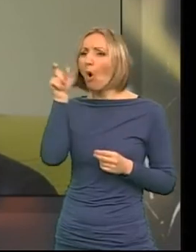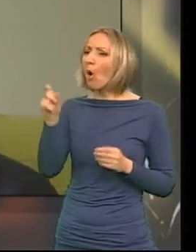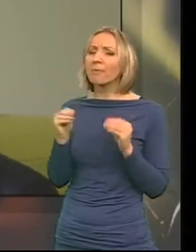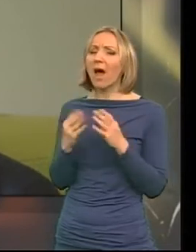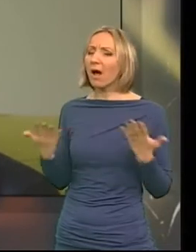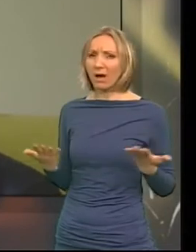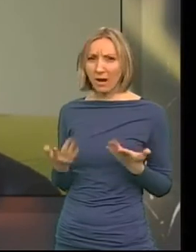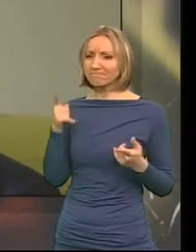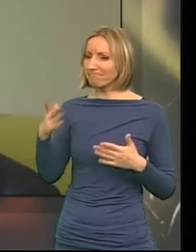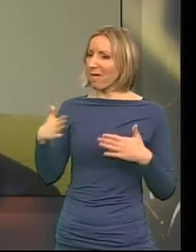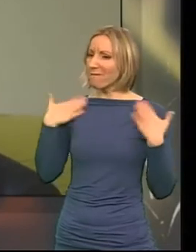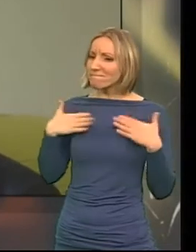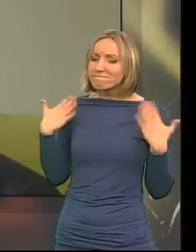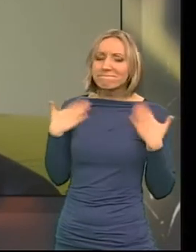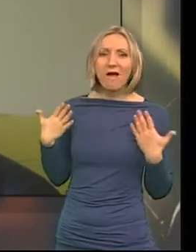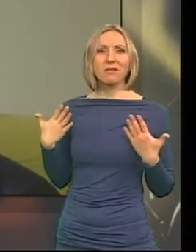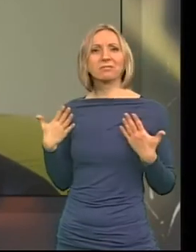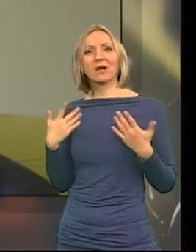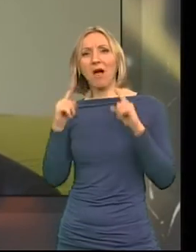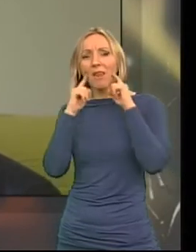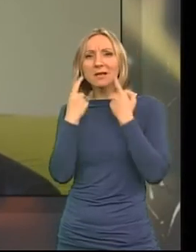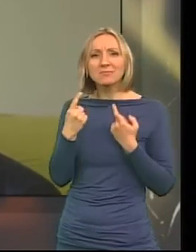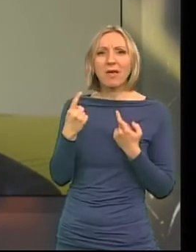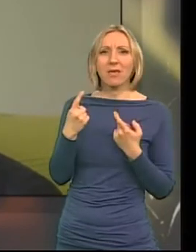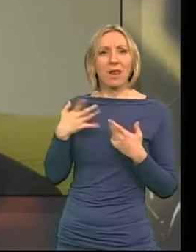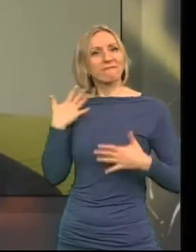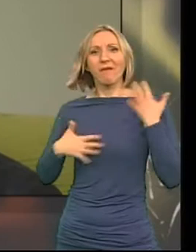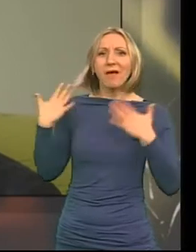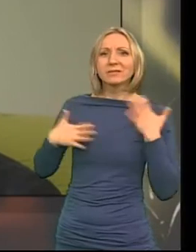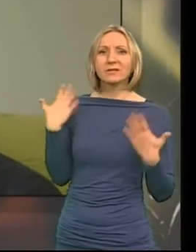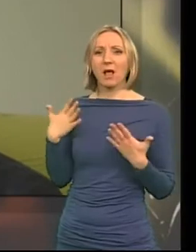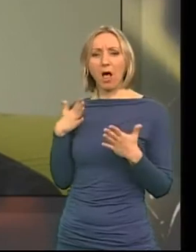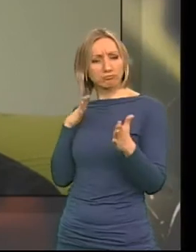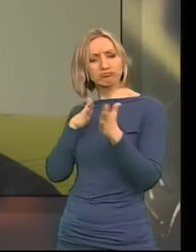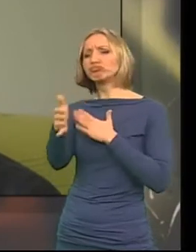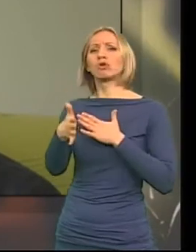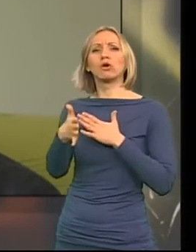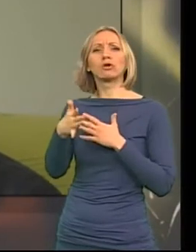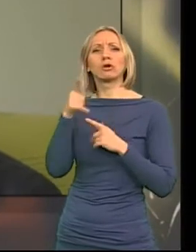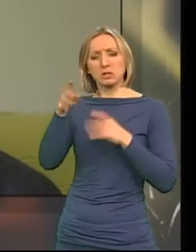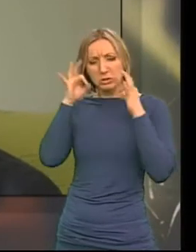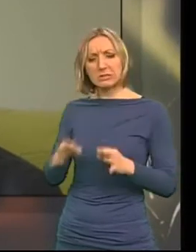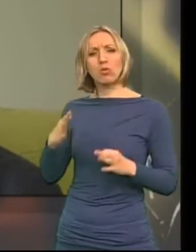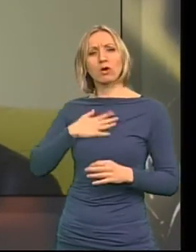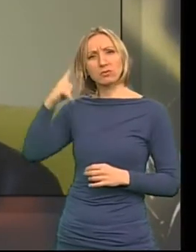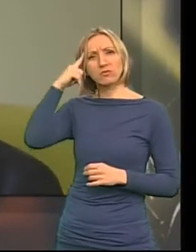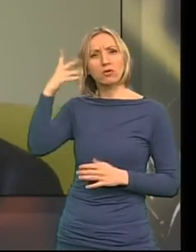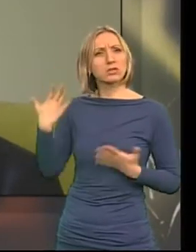Vedra, vesela, nasmejana, prodorna, sigurna u svoje neke